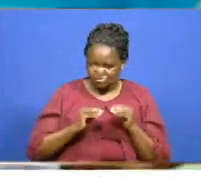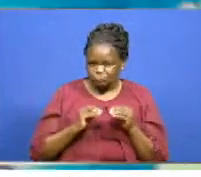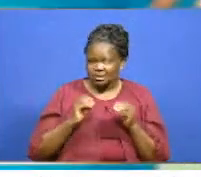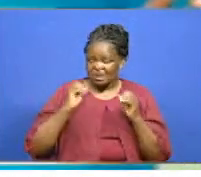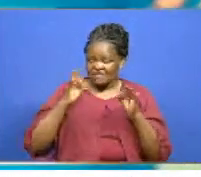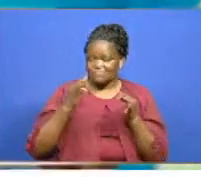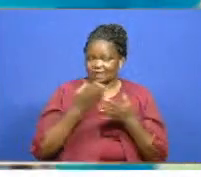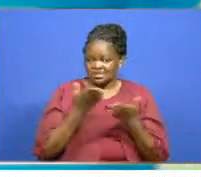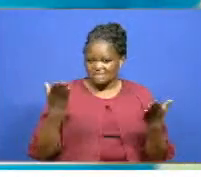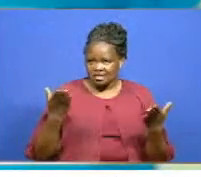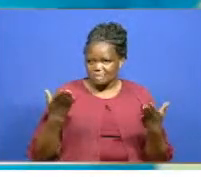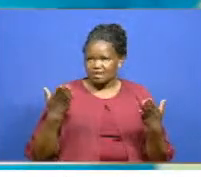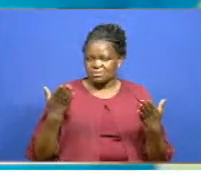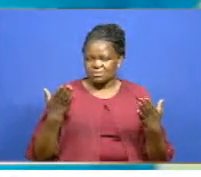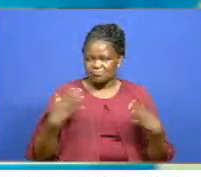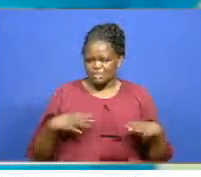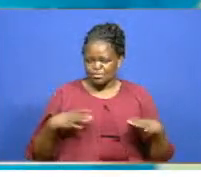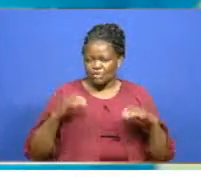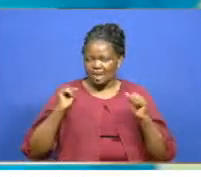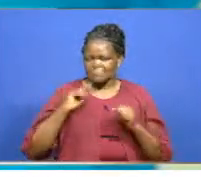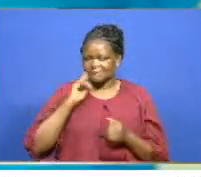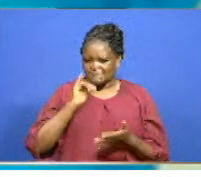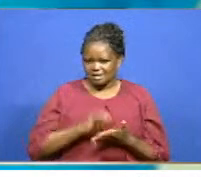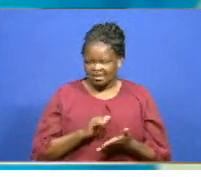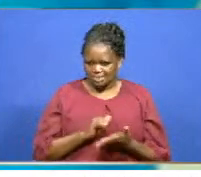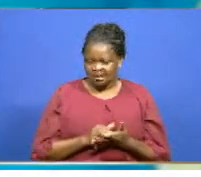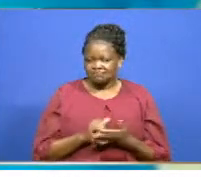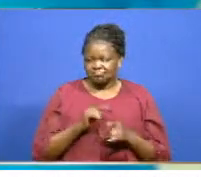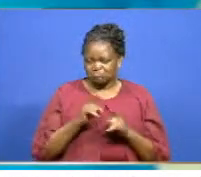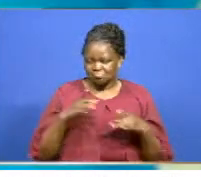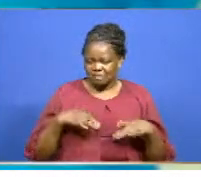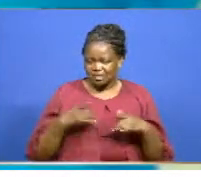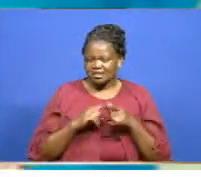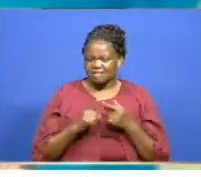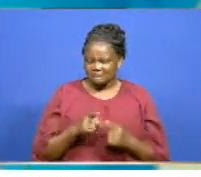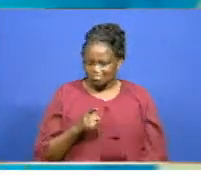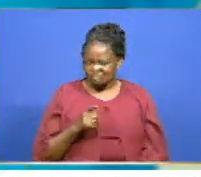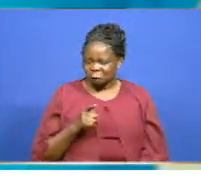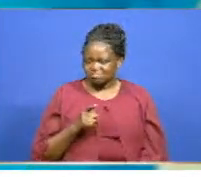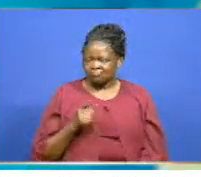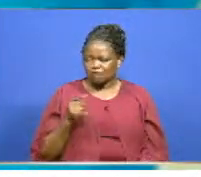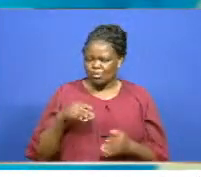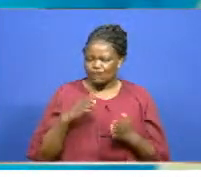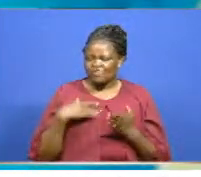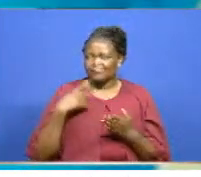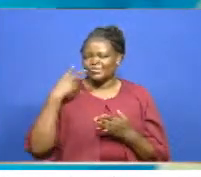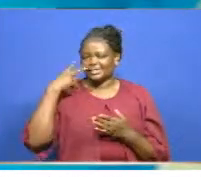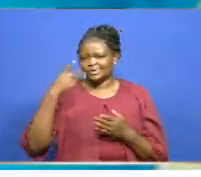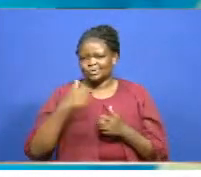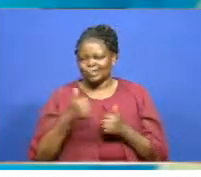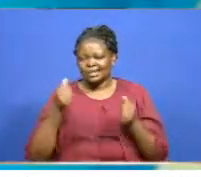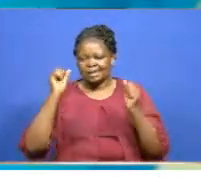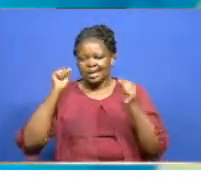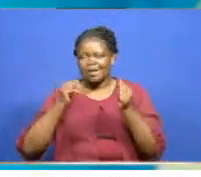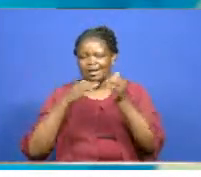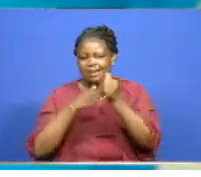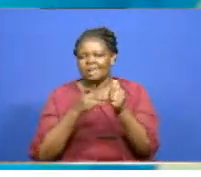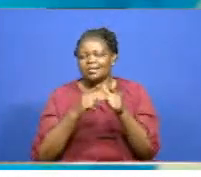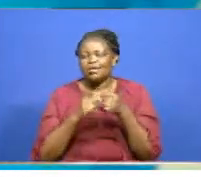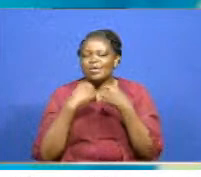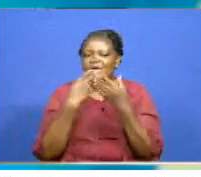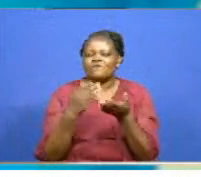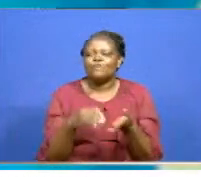kama hawa wananchi wanaweza sema kwamba then mjane akona nafasi na tumemuona anaweza ongoza,